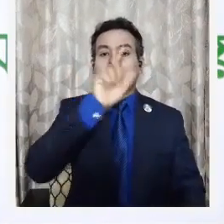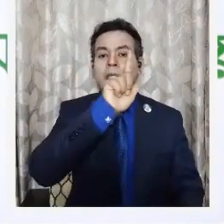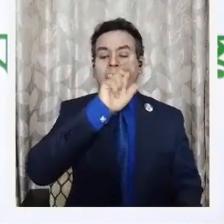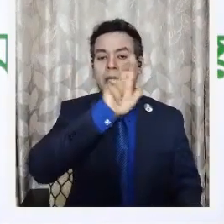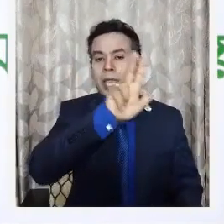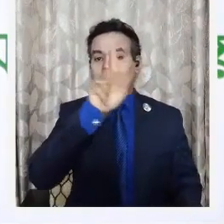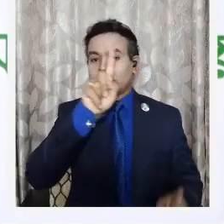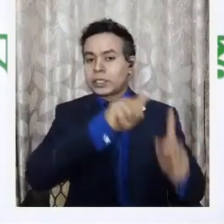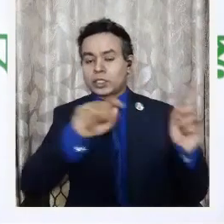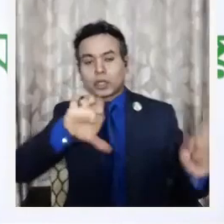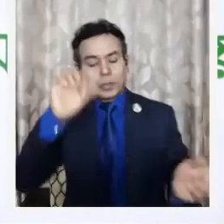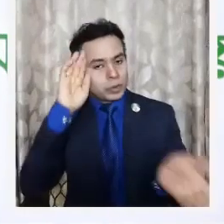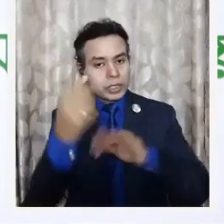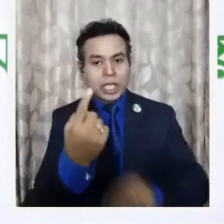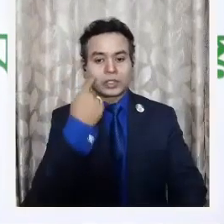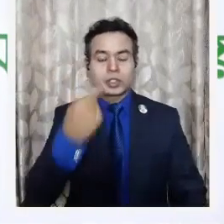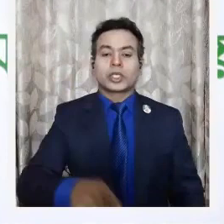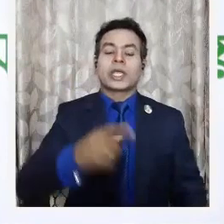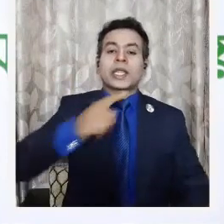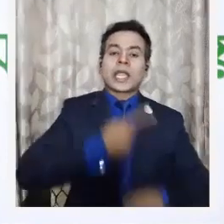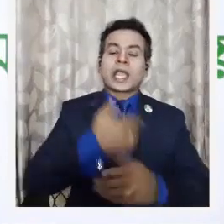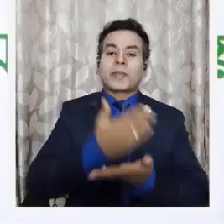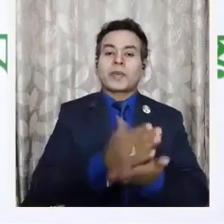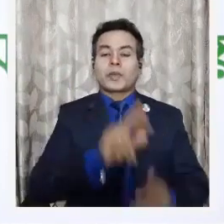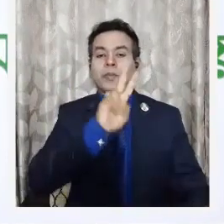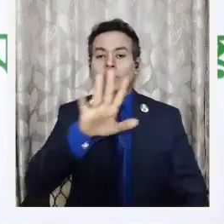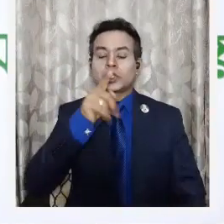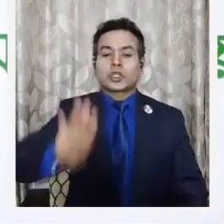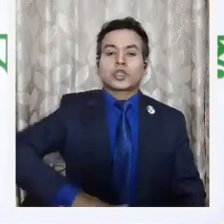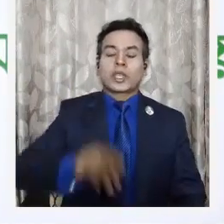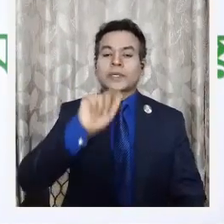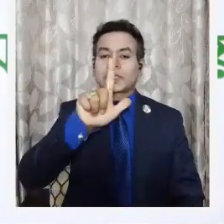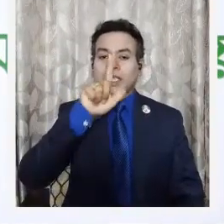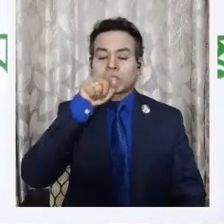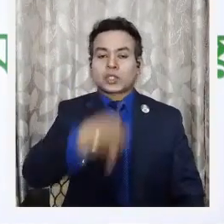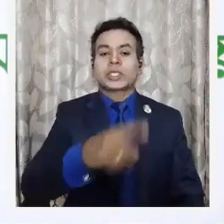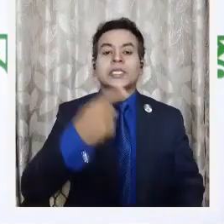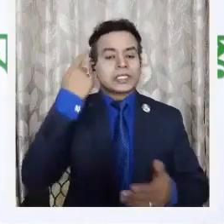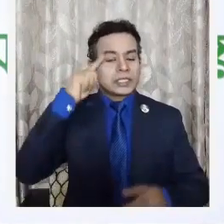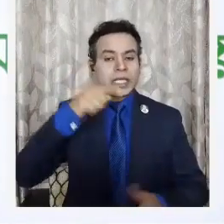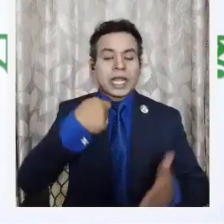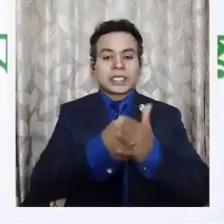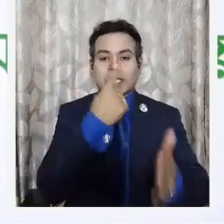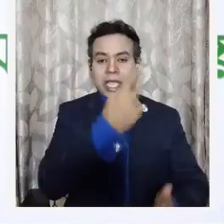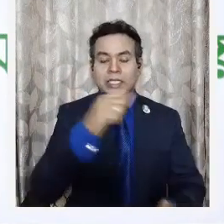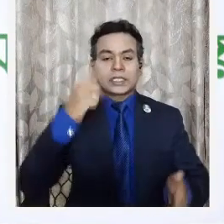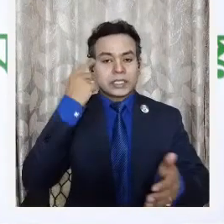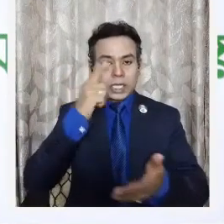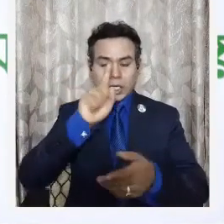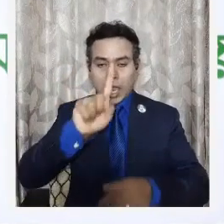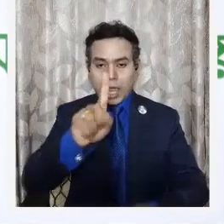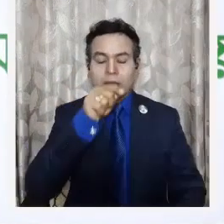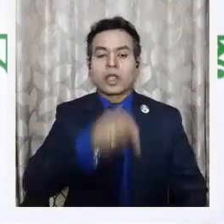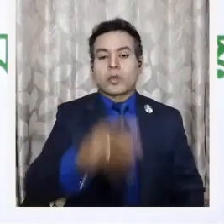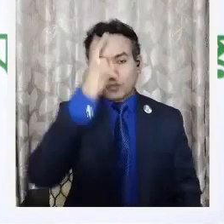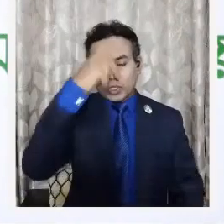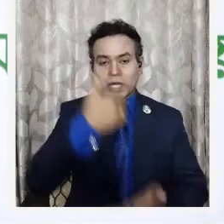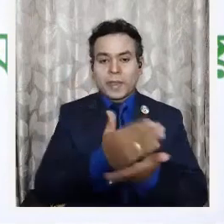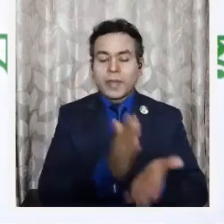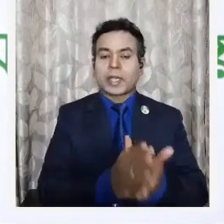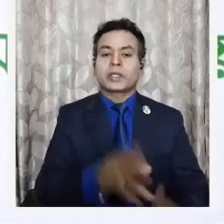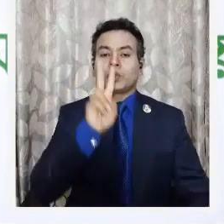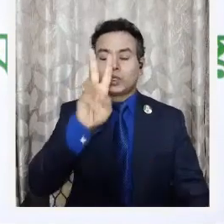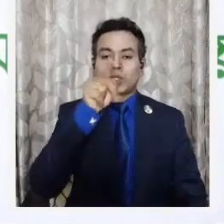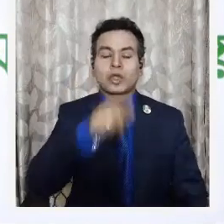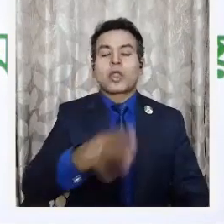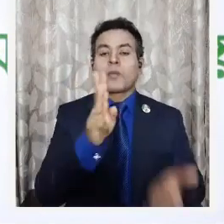এবং 81 থেকে 90 বছরের 1 জন। ঢাকা বিভাগের 25 জন, চট্টগ্রাম বিভাগে 7 জন, রাজশাহী বিভাগে 1 জন,